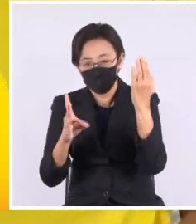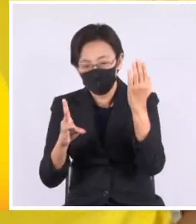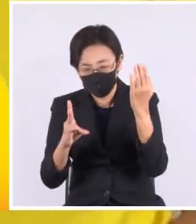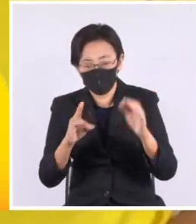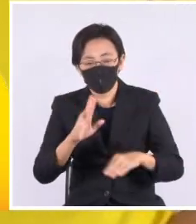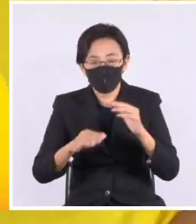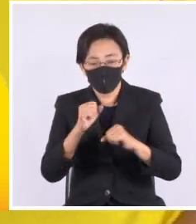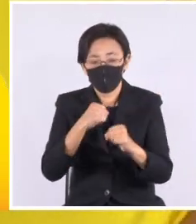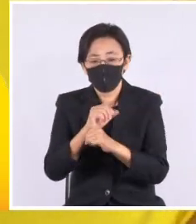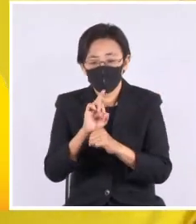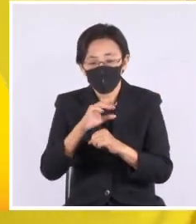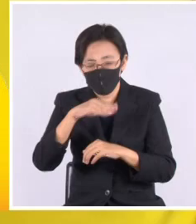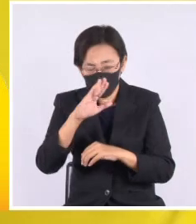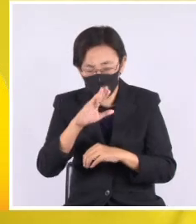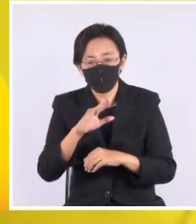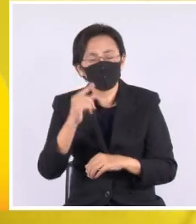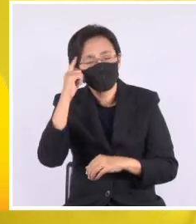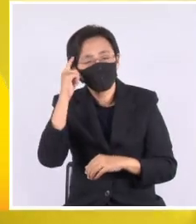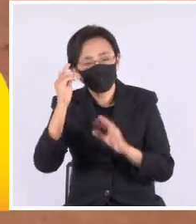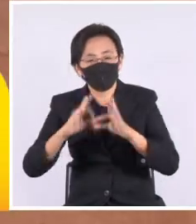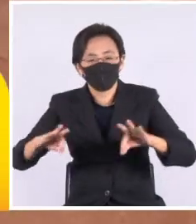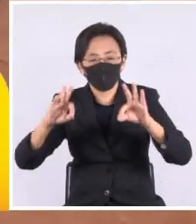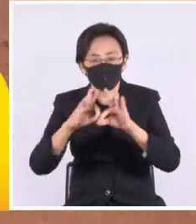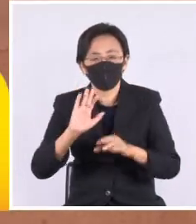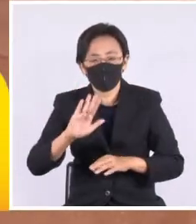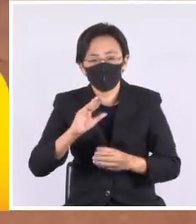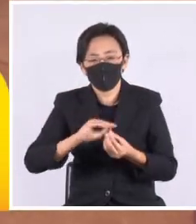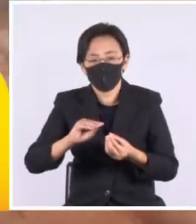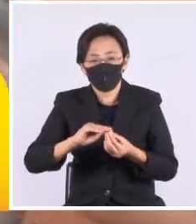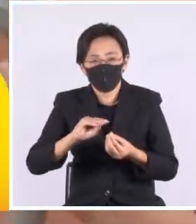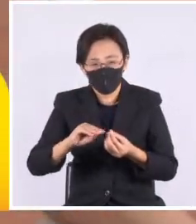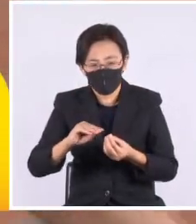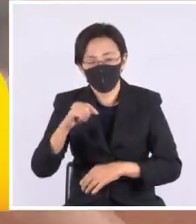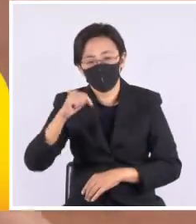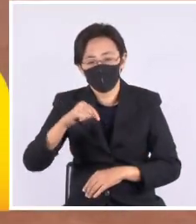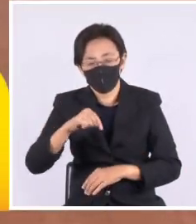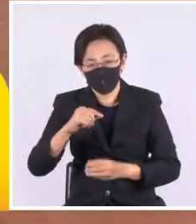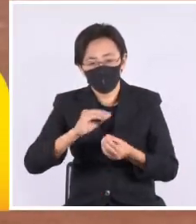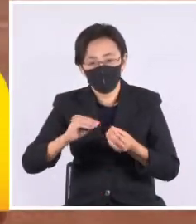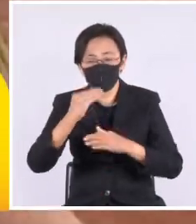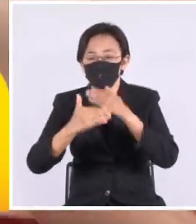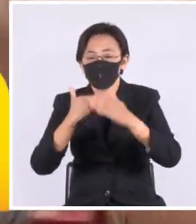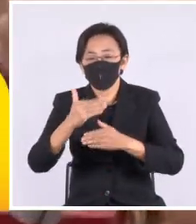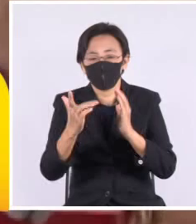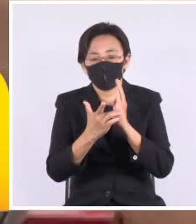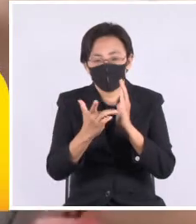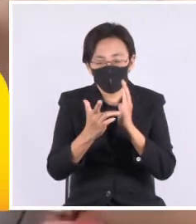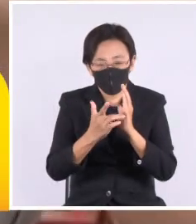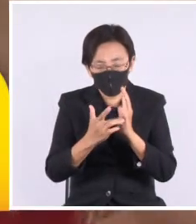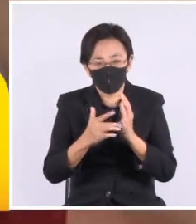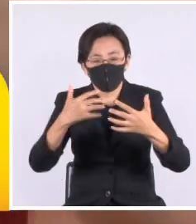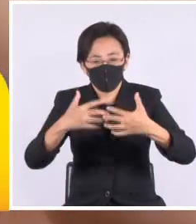เป็นร้อยร้อยปีนะคะถือเป็นสิ่งสำคัญอย่างหนึ่งของจังหวัดฉะเชิงเทราซึ่งก็เป็นเต็มที่เจริญไปด้วยการพัฒนาด้านเทคโนโลยี